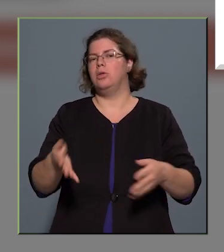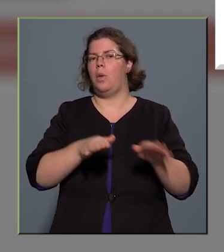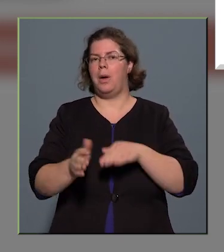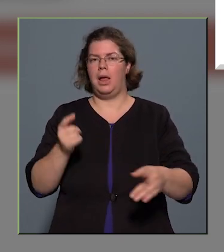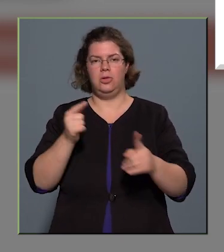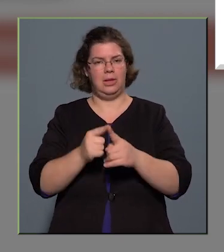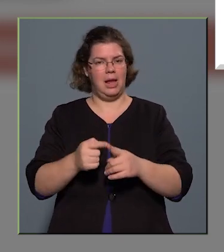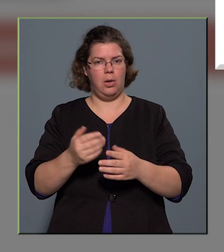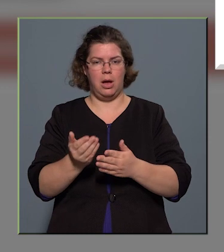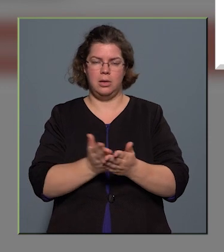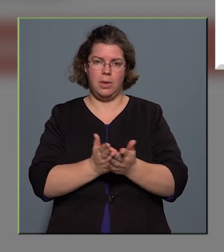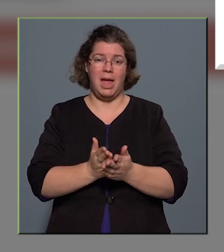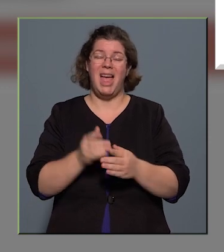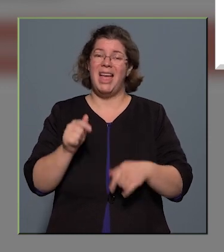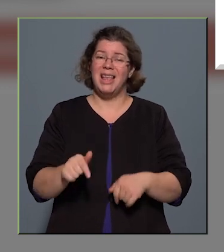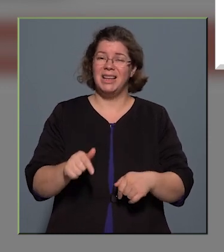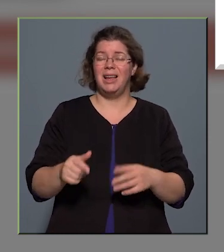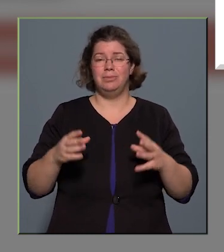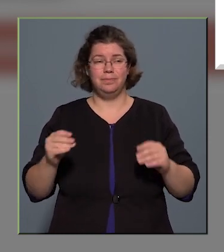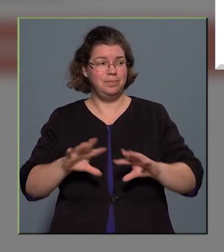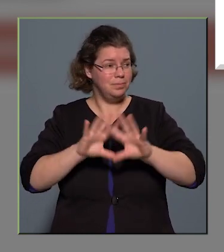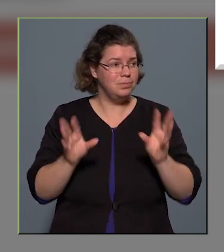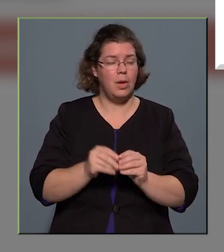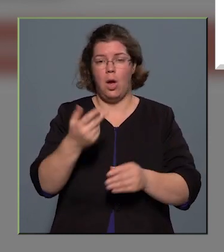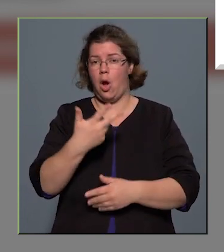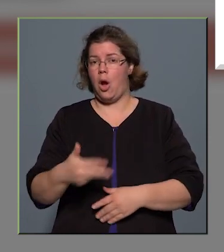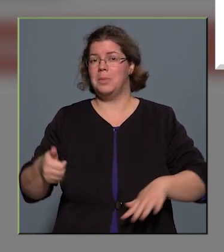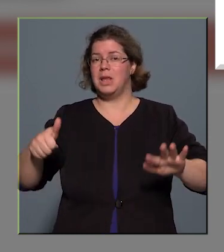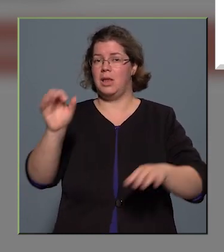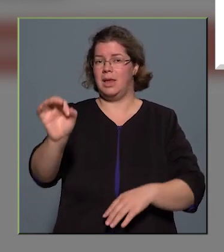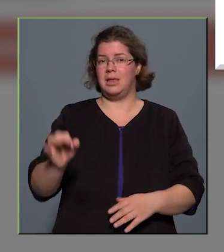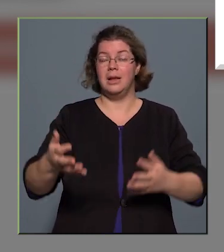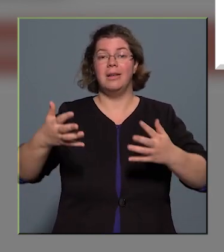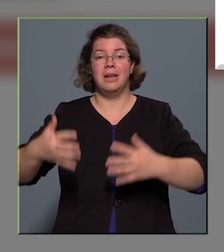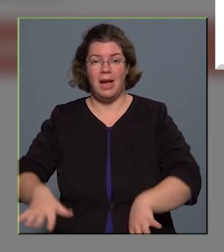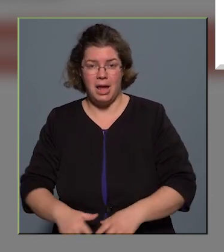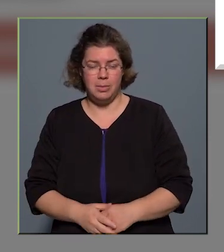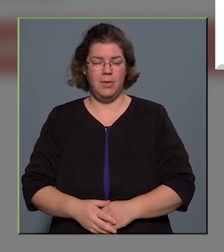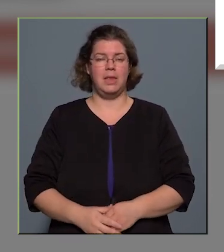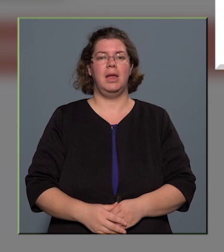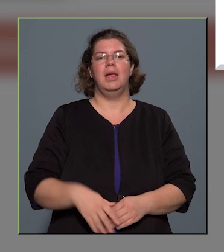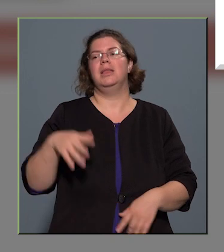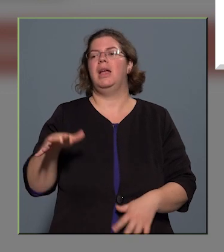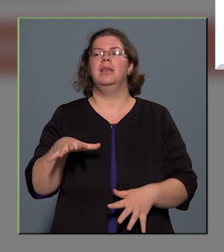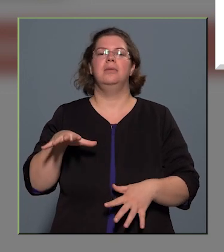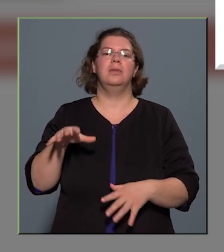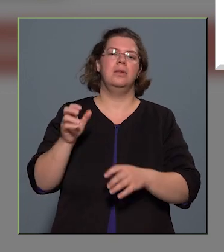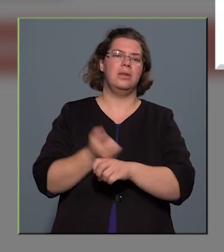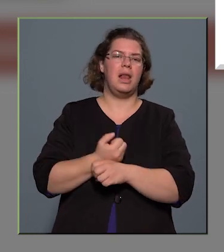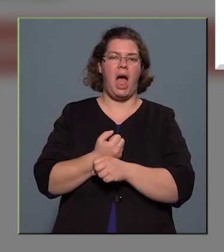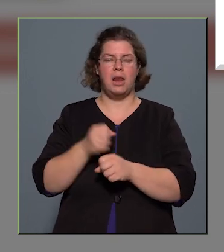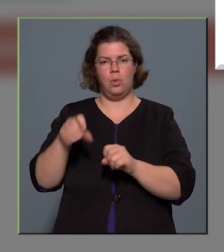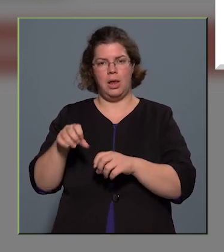Ezeknek a mennyiségeknek a jelentős része összesítve 36%-a vész kárba, azaz végzi települési szilárd